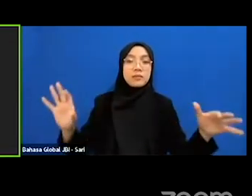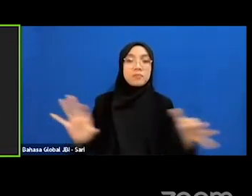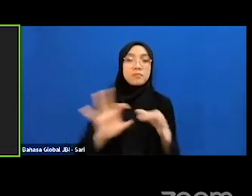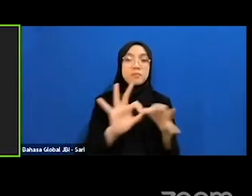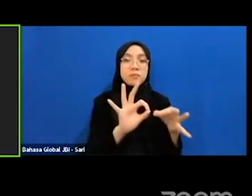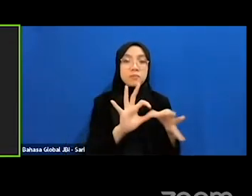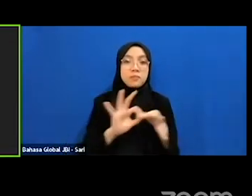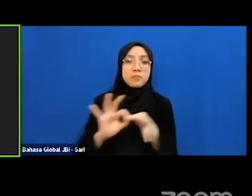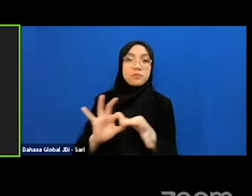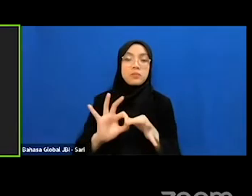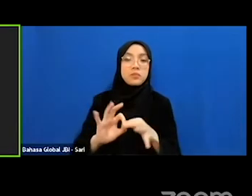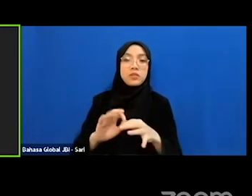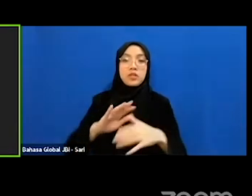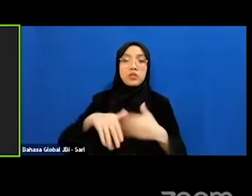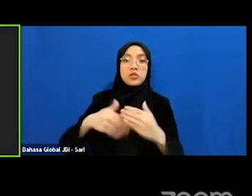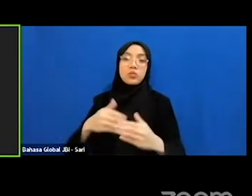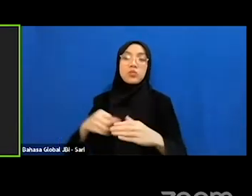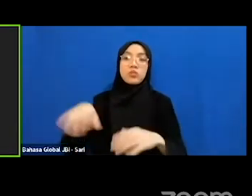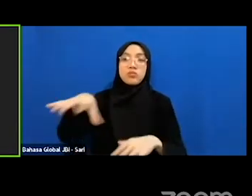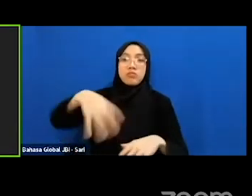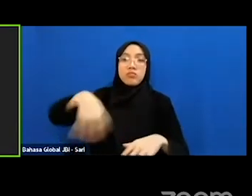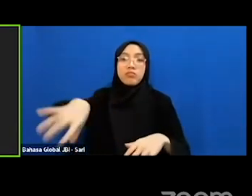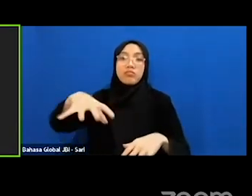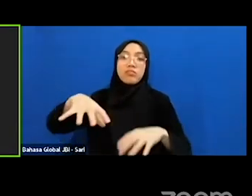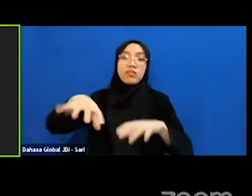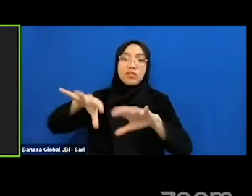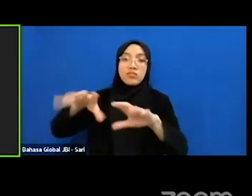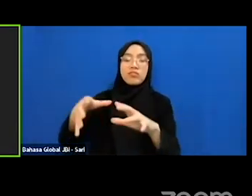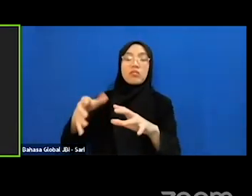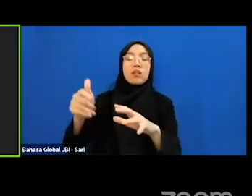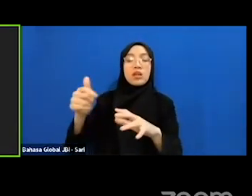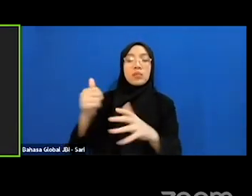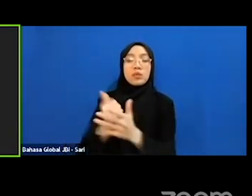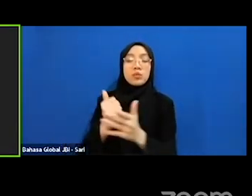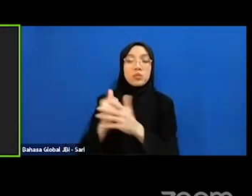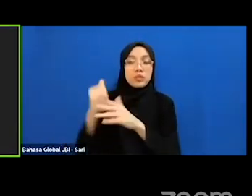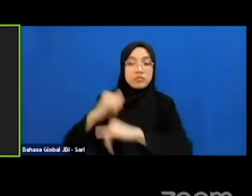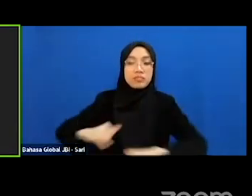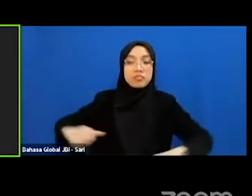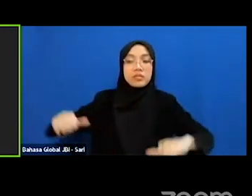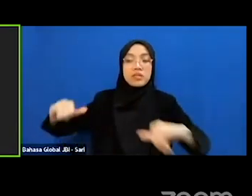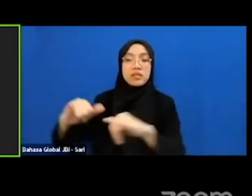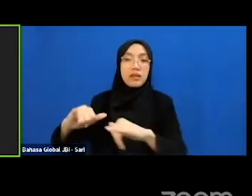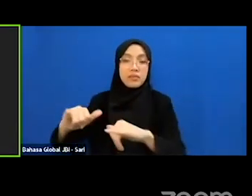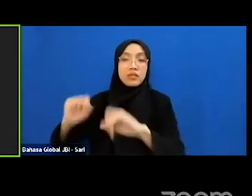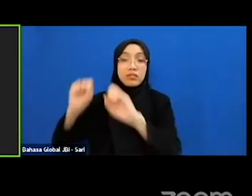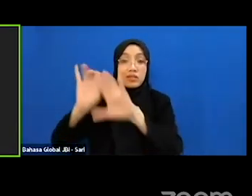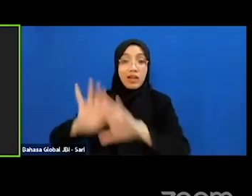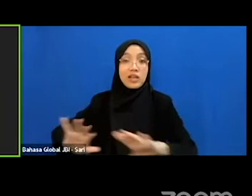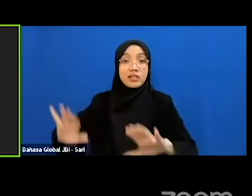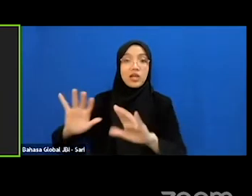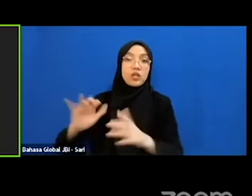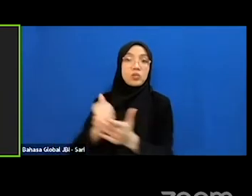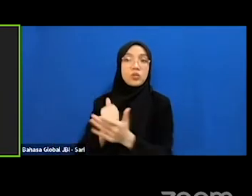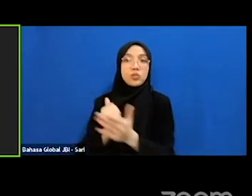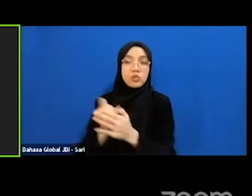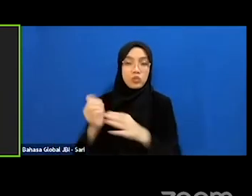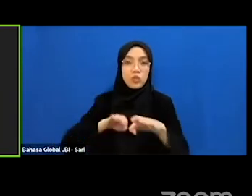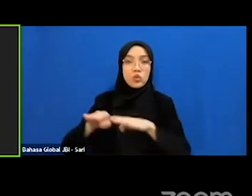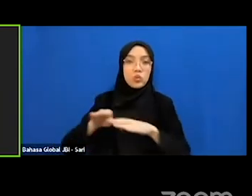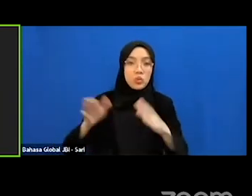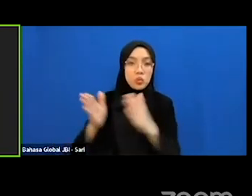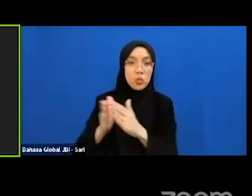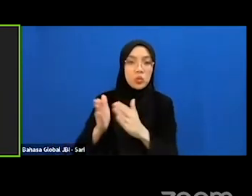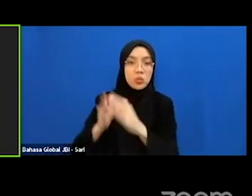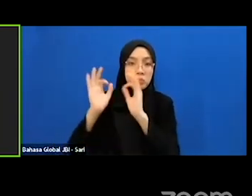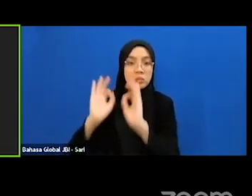secara regional terkait dengan hal ini sebagai sebuah kebersamaan sekira sangat-sangat relevan dan Shakira